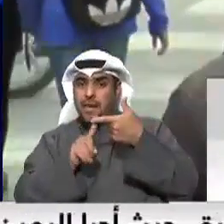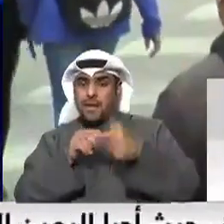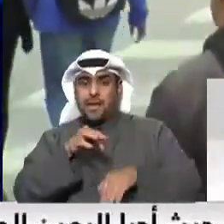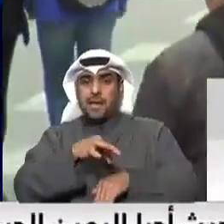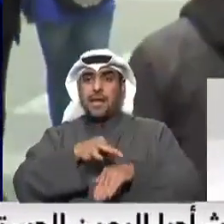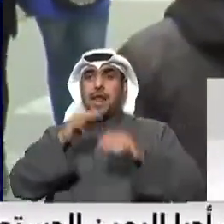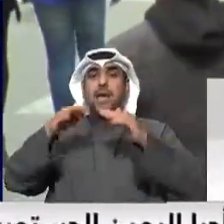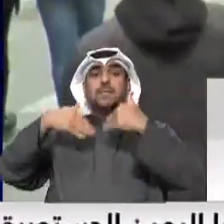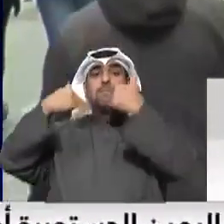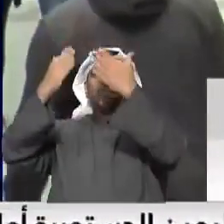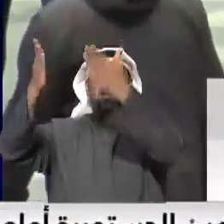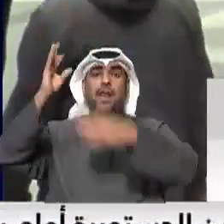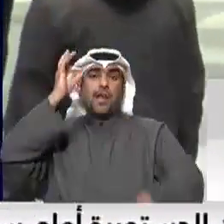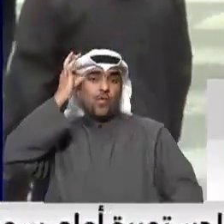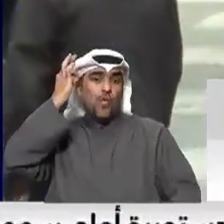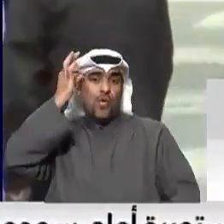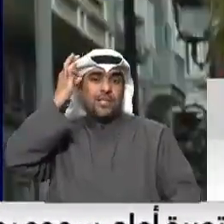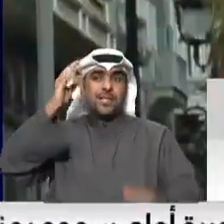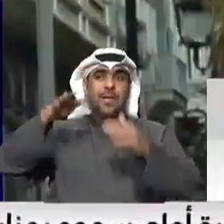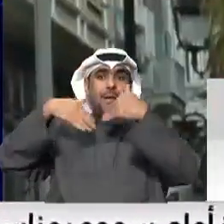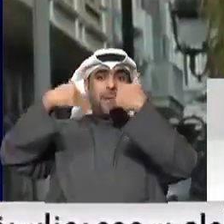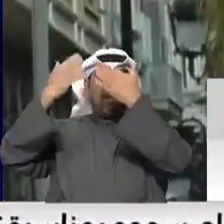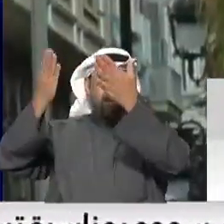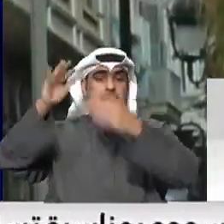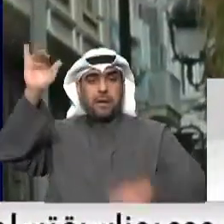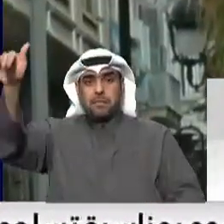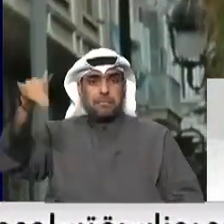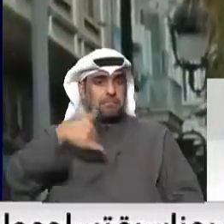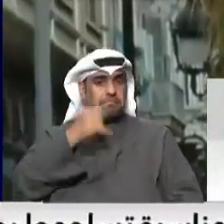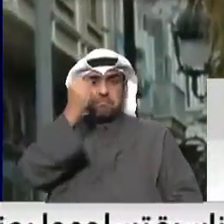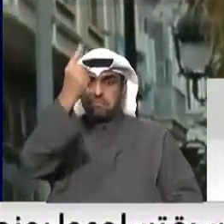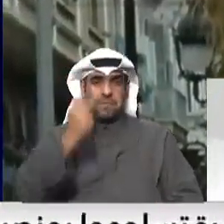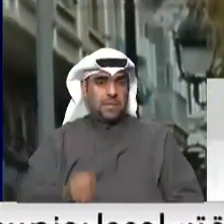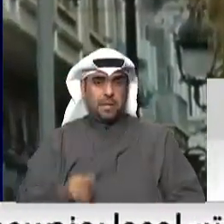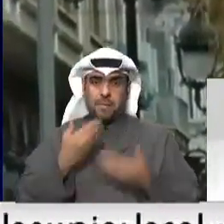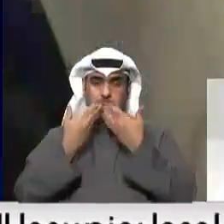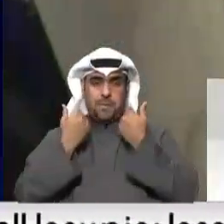بعض الدوائر التي لا يتوفر فيها النصاب الكامل